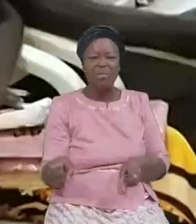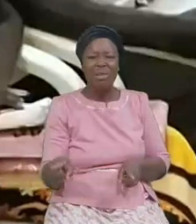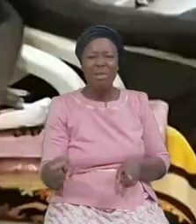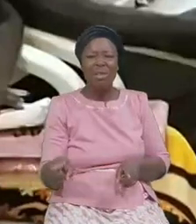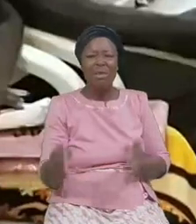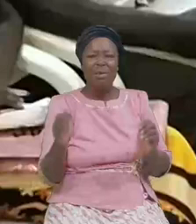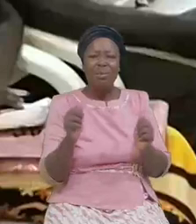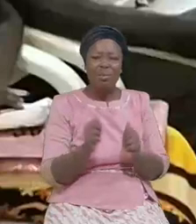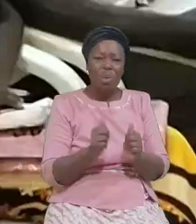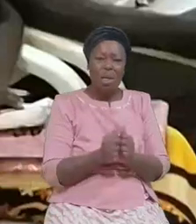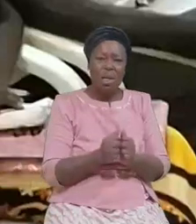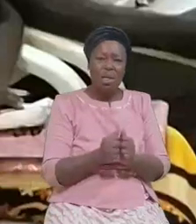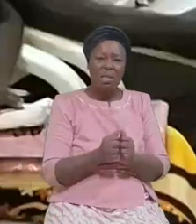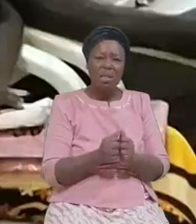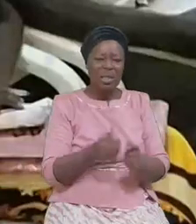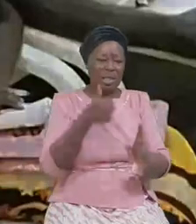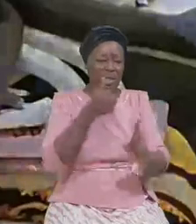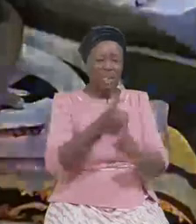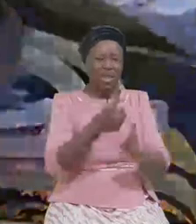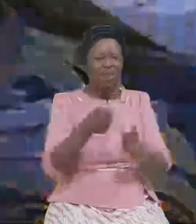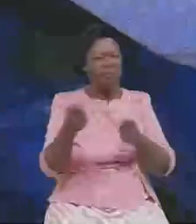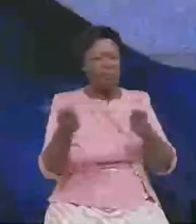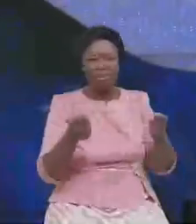veux plus m'errer avec le management de soi.